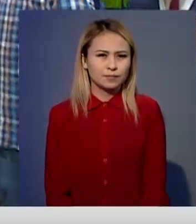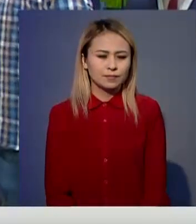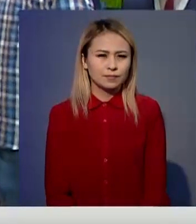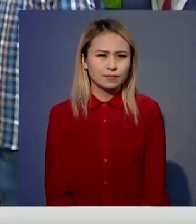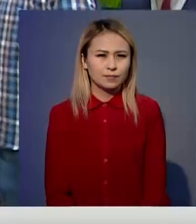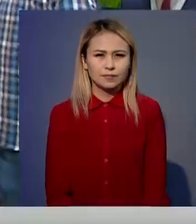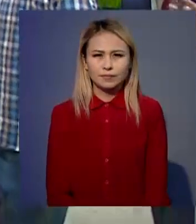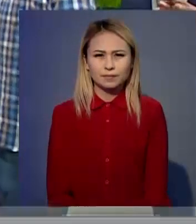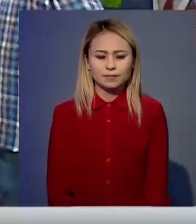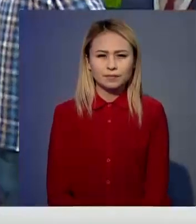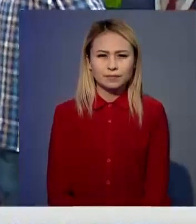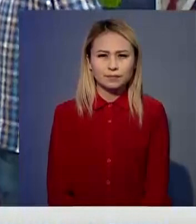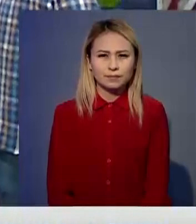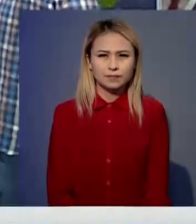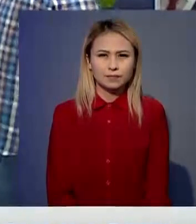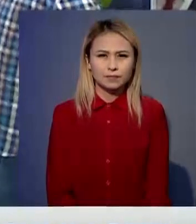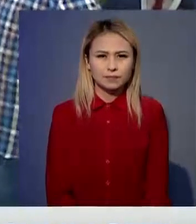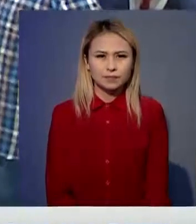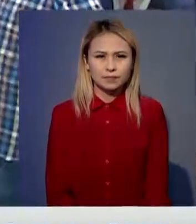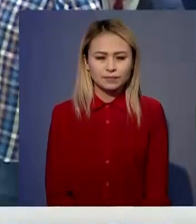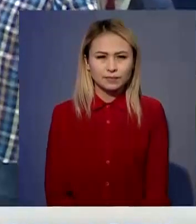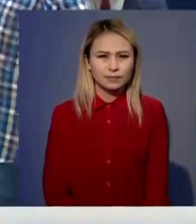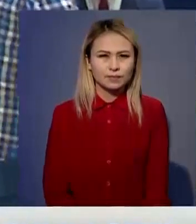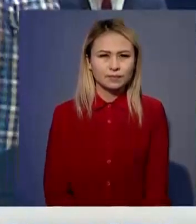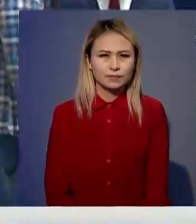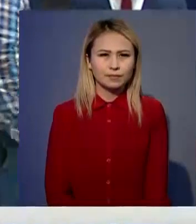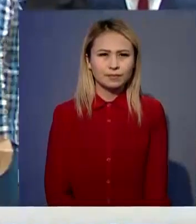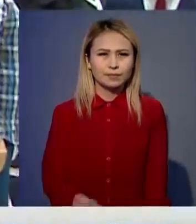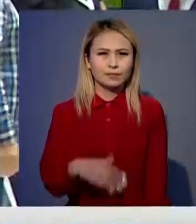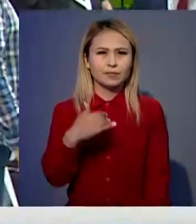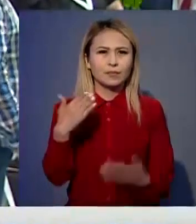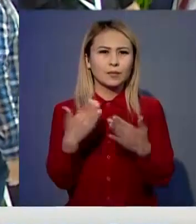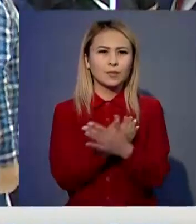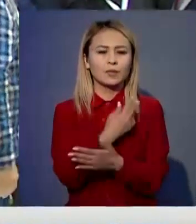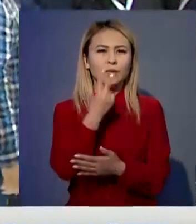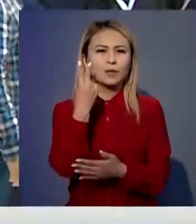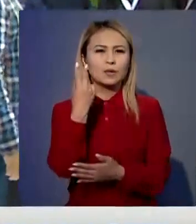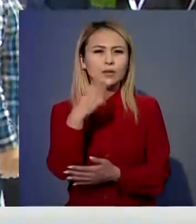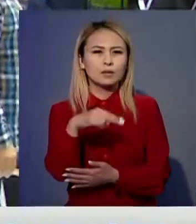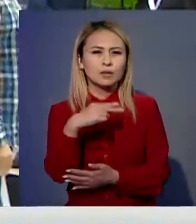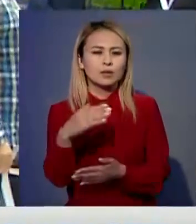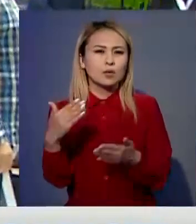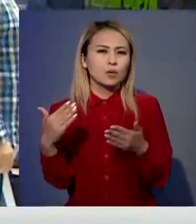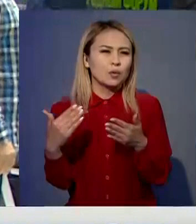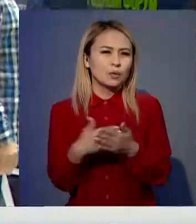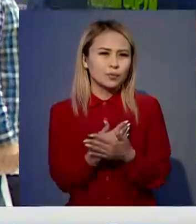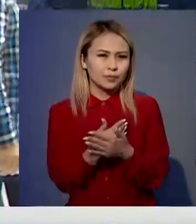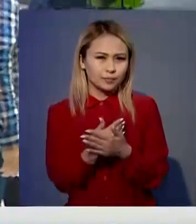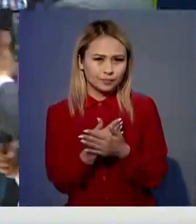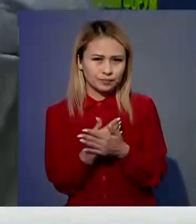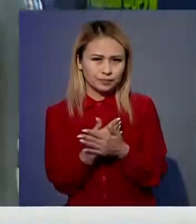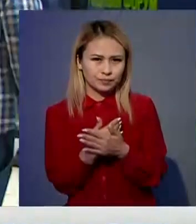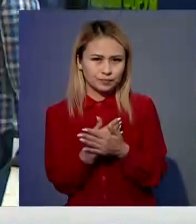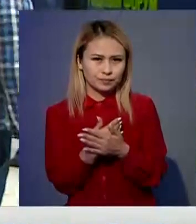қағидалардың бәрін быт-шытын шығару деген сөз емес бұл. Бұл мына әдебиетте жаңа жол іздеу деген мағына береді. Әдебиеттің жаңа